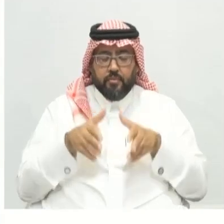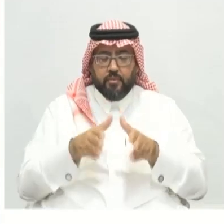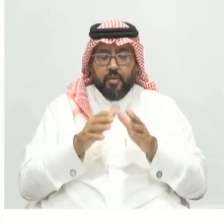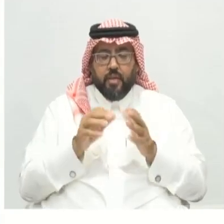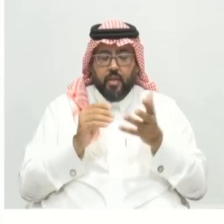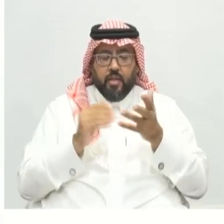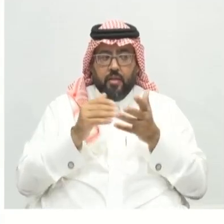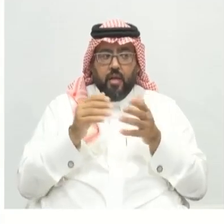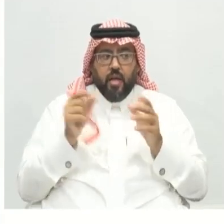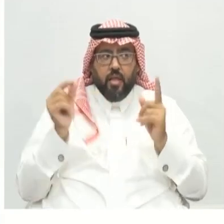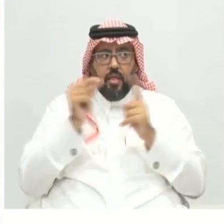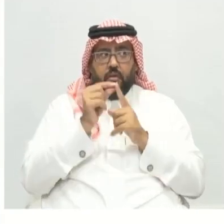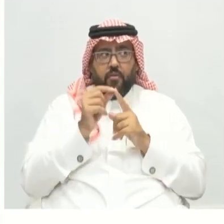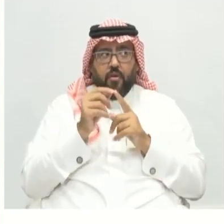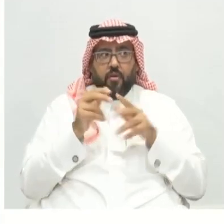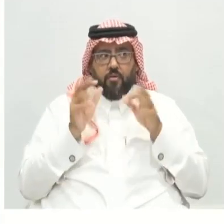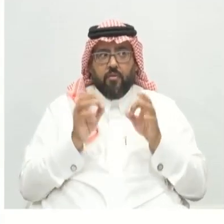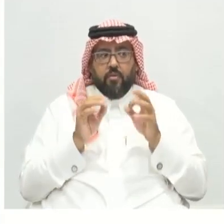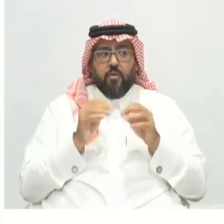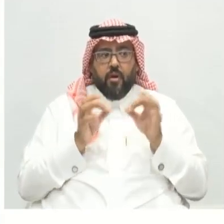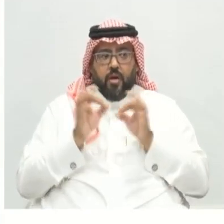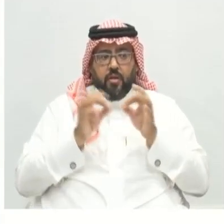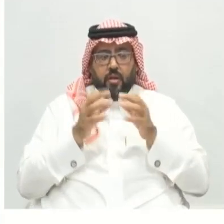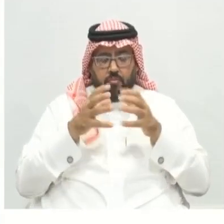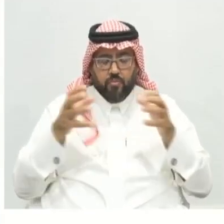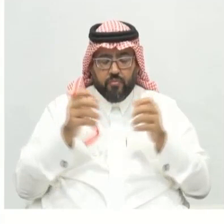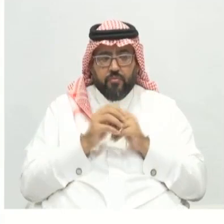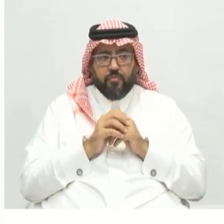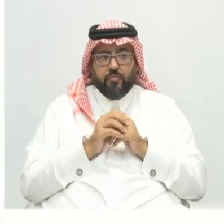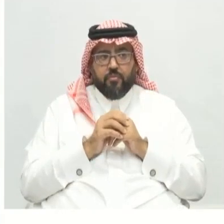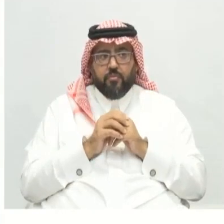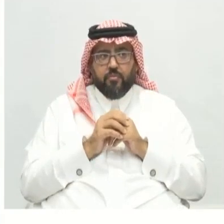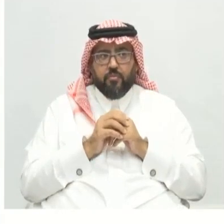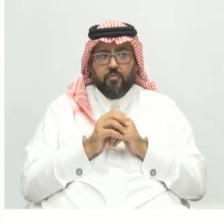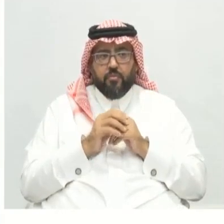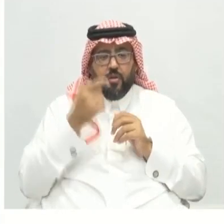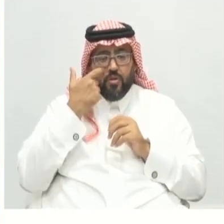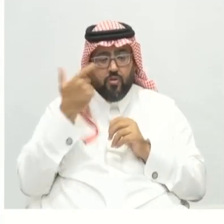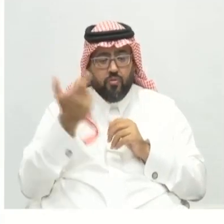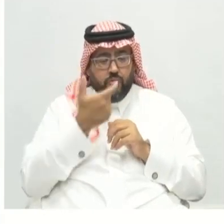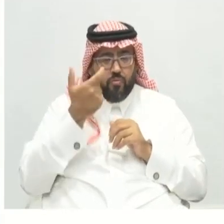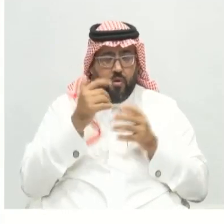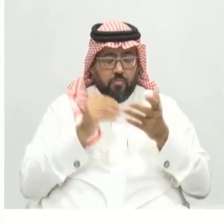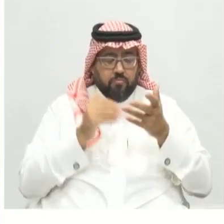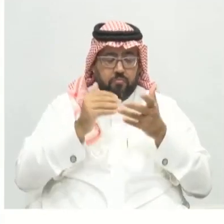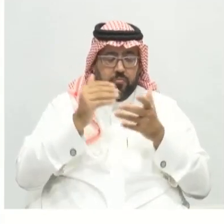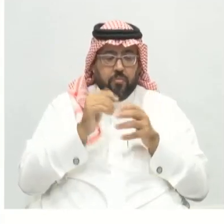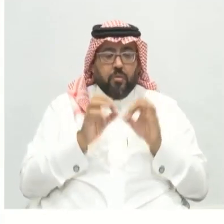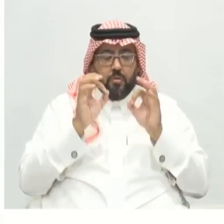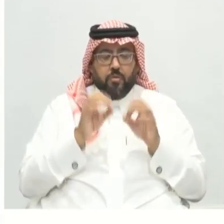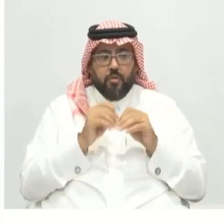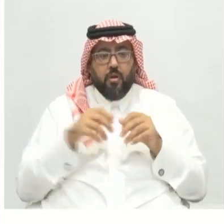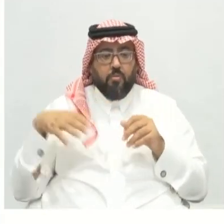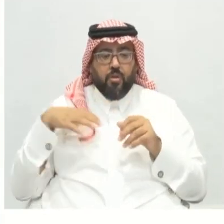تحديد اهداف المشروع بوضوح وانشاء خطه وصله للمشروع ومراقبه التقدم بحيث يمكن